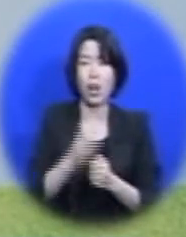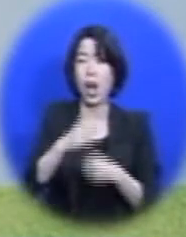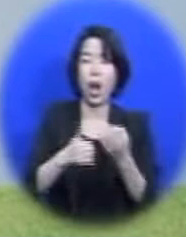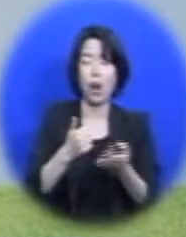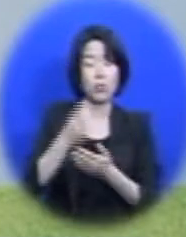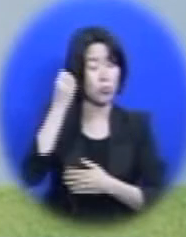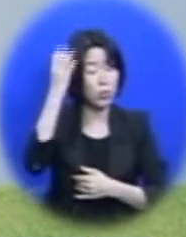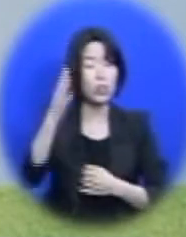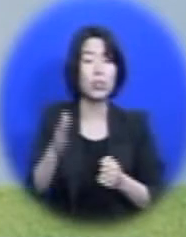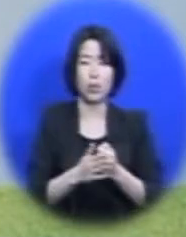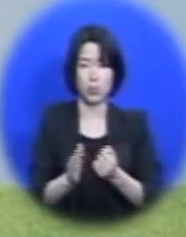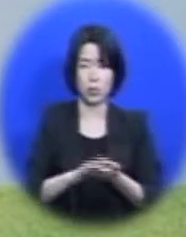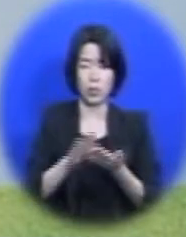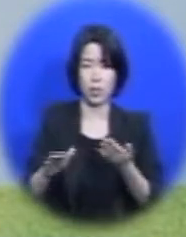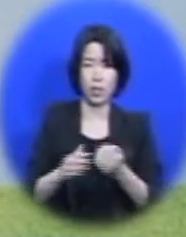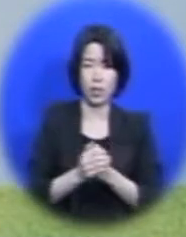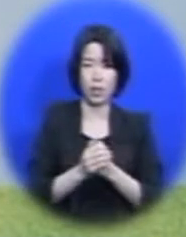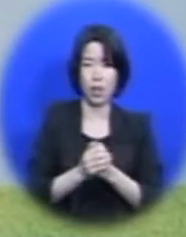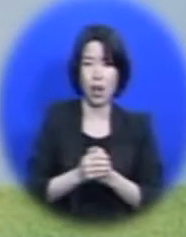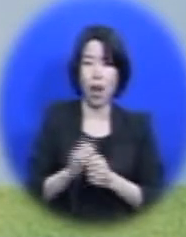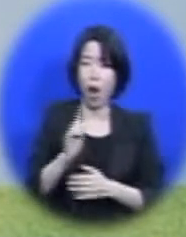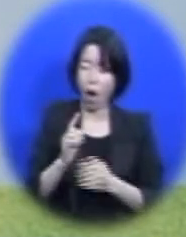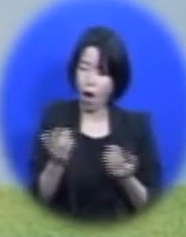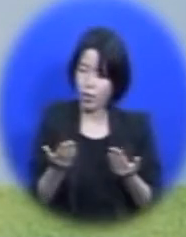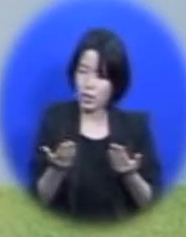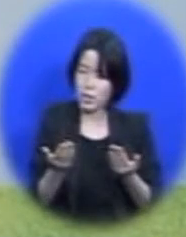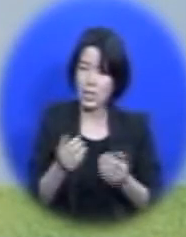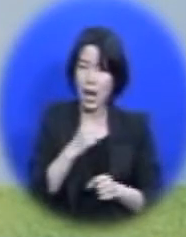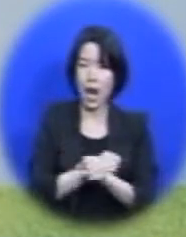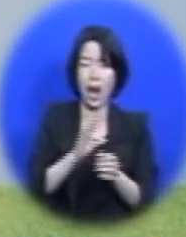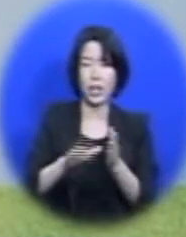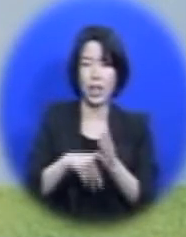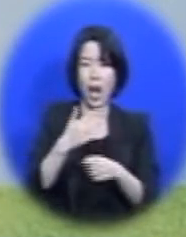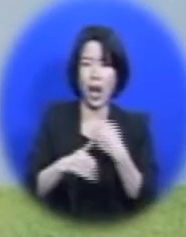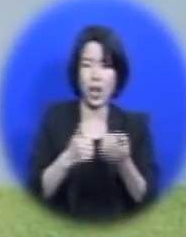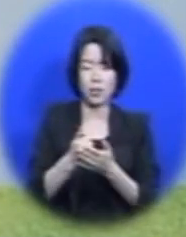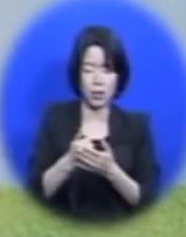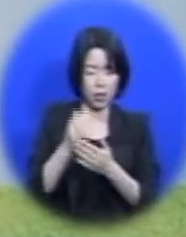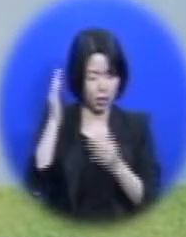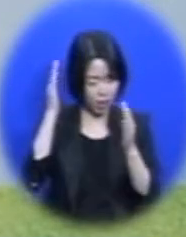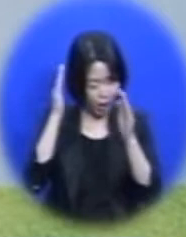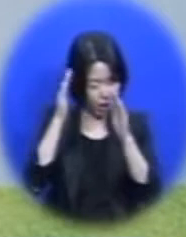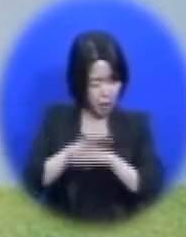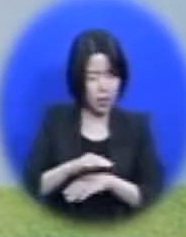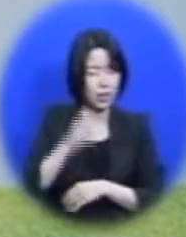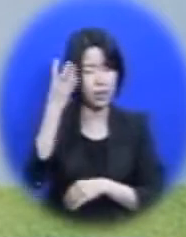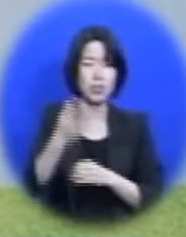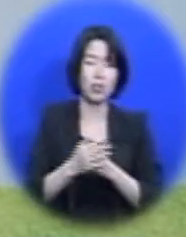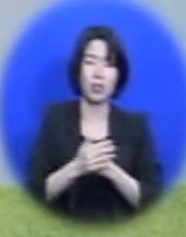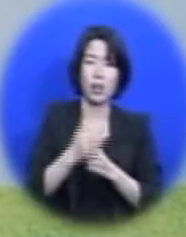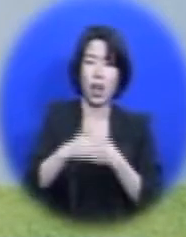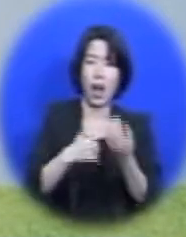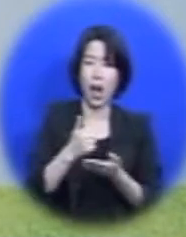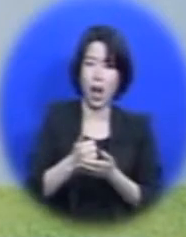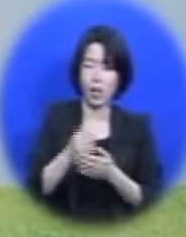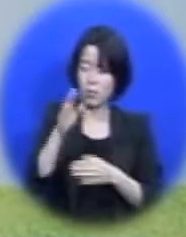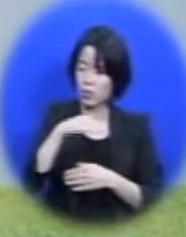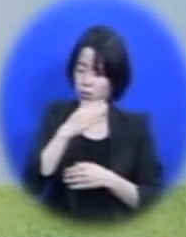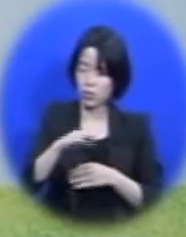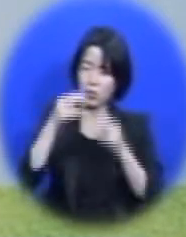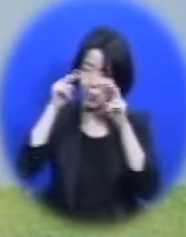하나님을 잊어버린 거예요. 그 어떤 일을 할 때 하나님을 까맣게 잊어버린 겁니다. 하나님을 전혀 바라보지 못하고